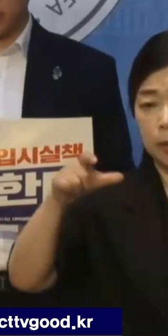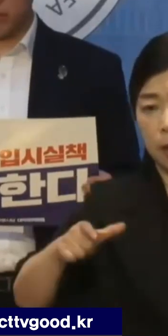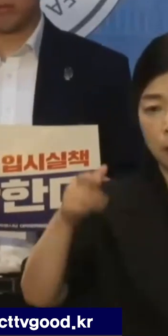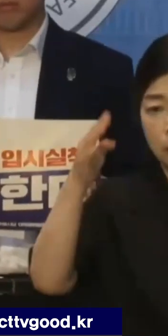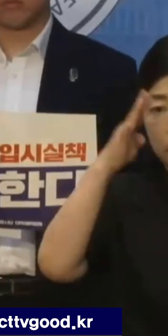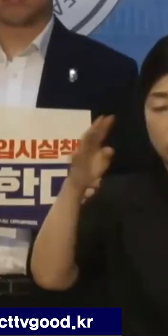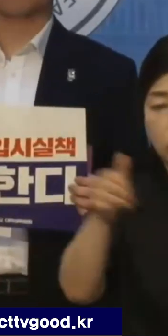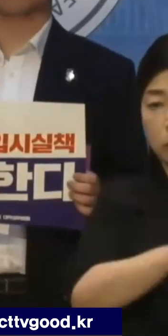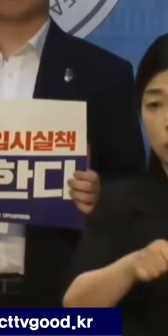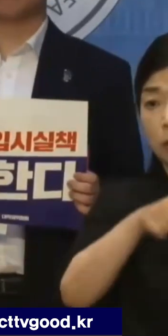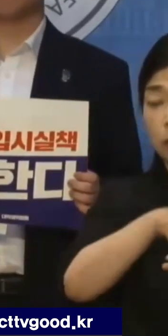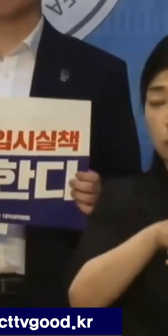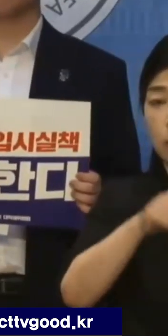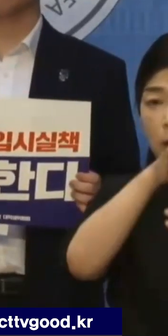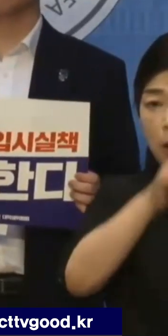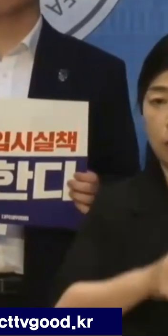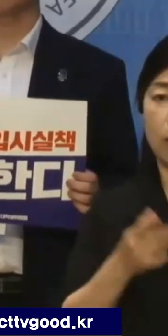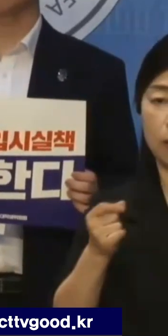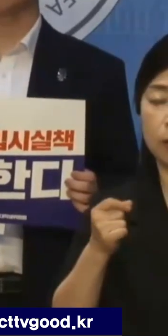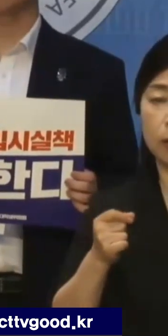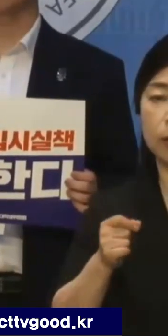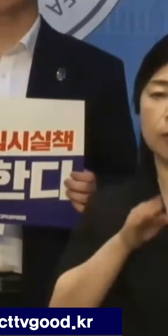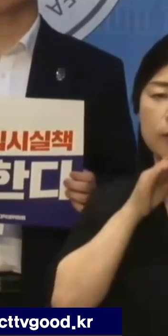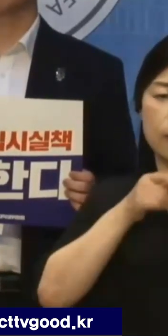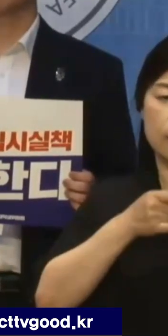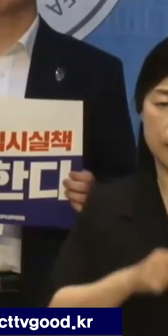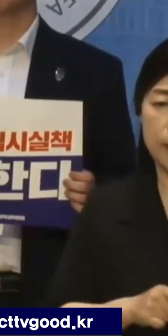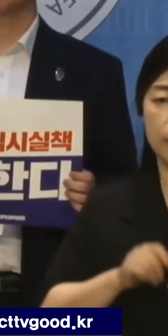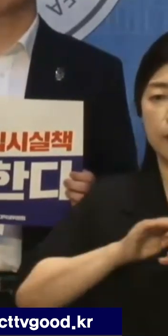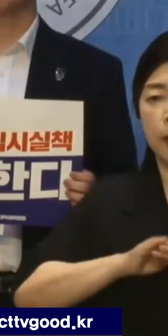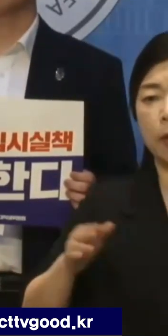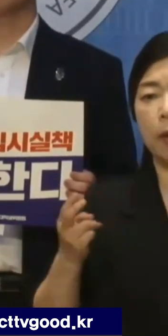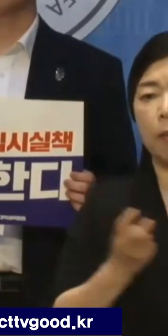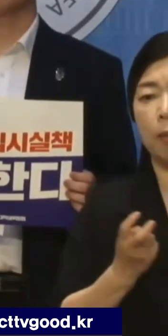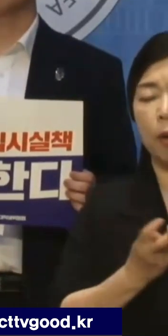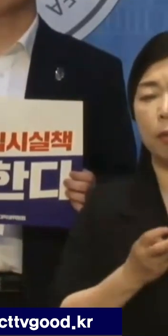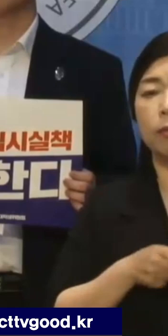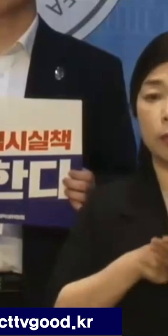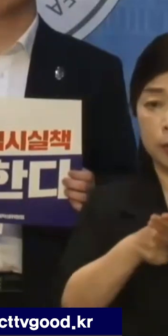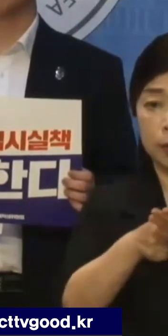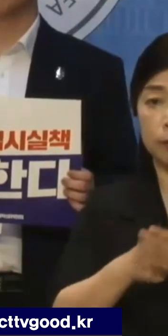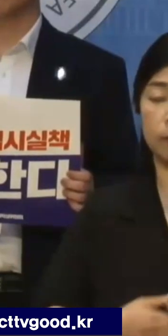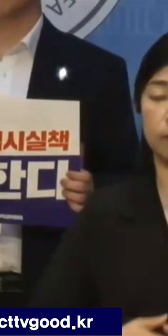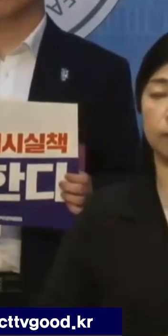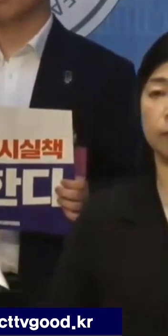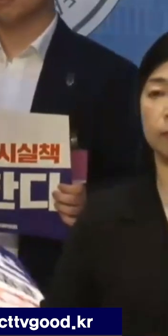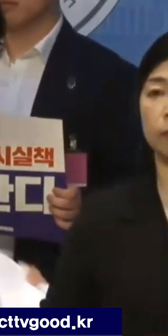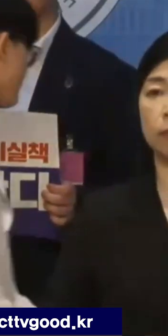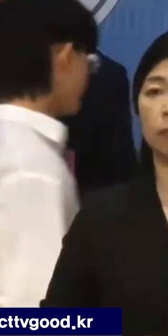서울특별시당 대학생위원회는 다음과 같은 실질적인 대안을 제시합니다.